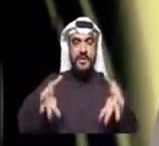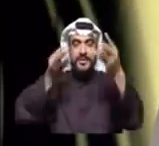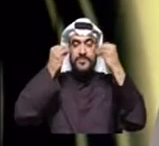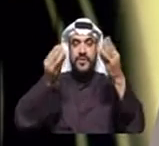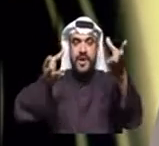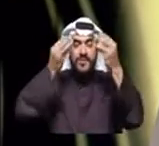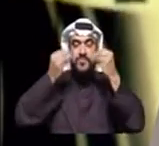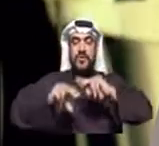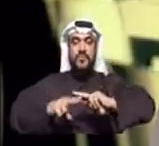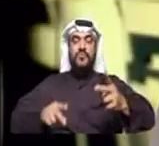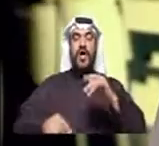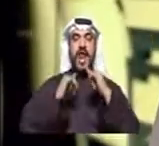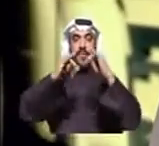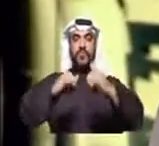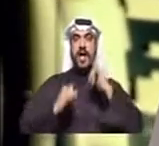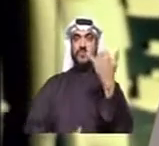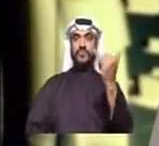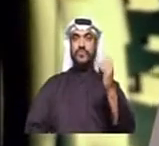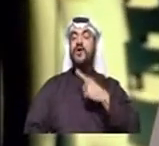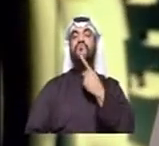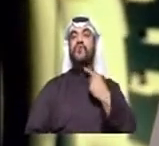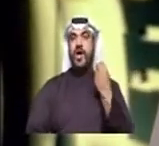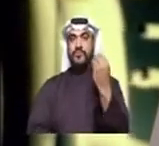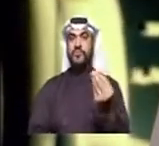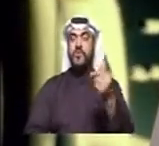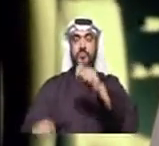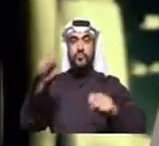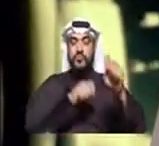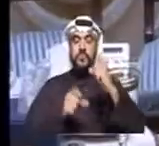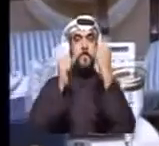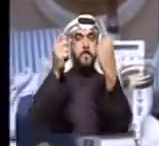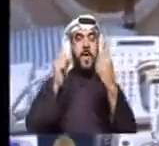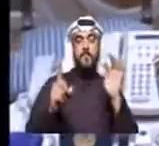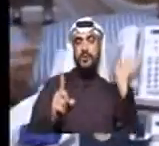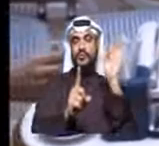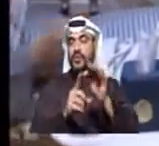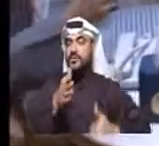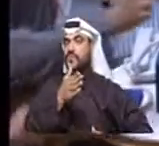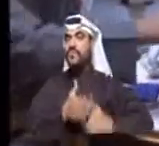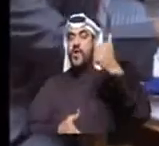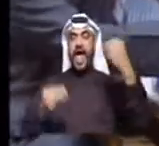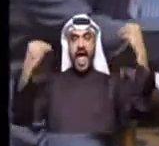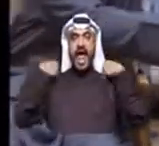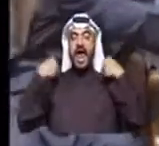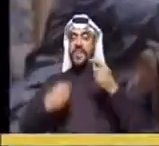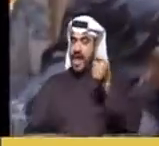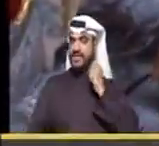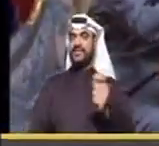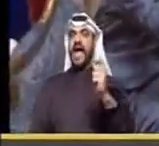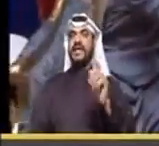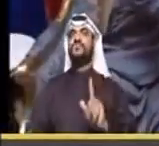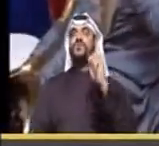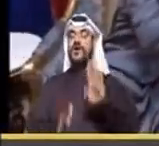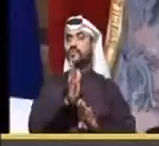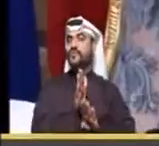لإثراء أنشطة الجواد العربي دعما للهواة وتطويرا لمهاراتهم وقدراتهم في هذه الرياضة الأصيلة من أجل تحقيق